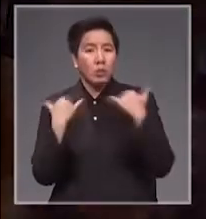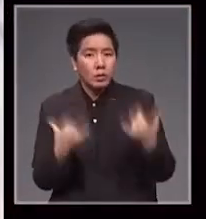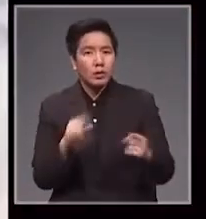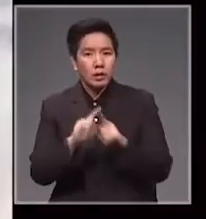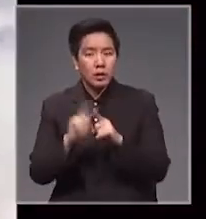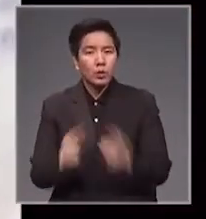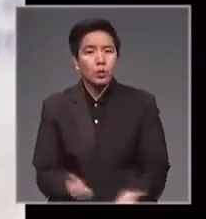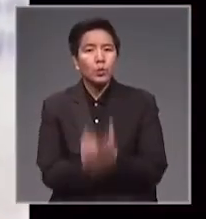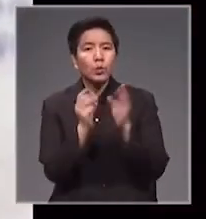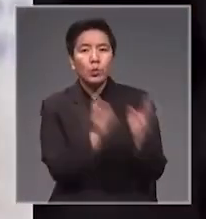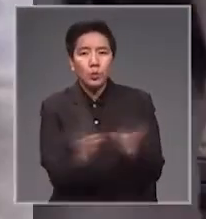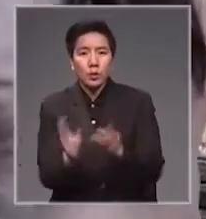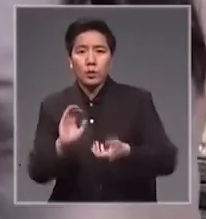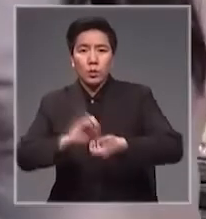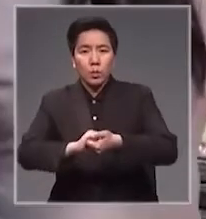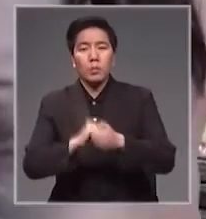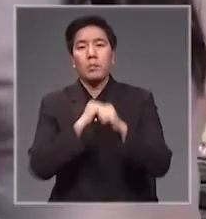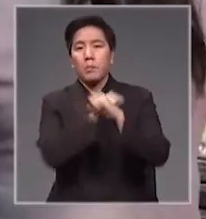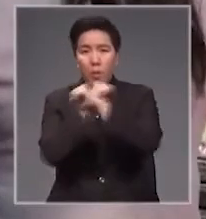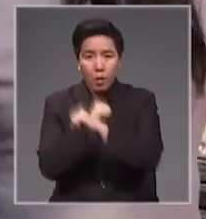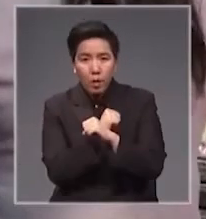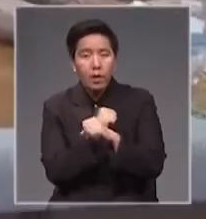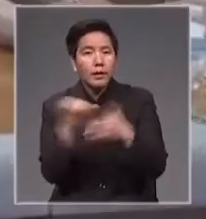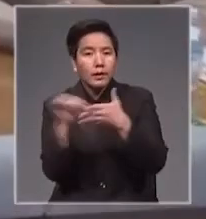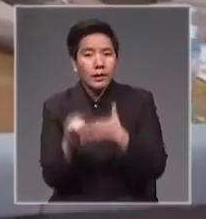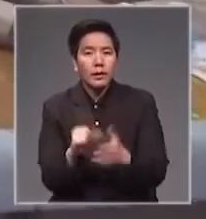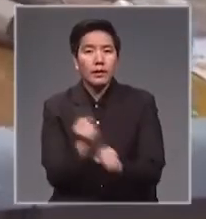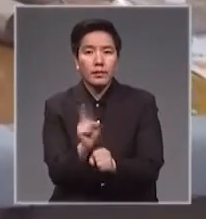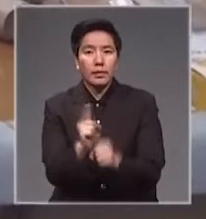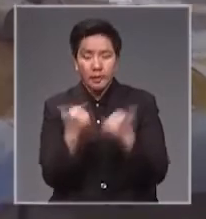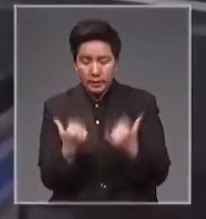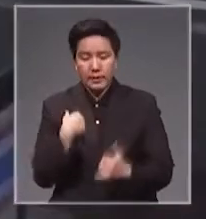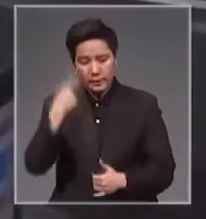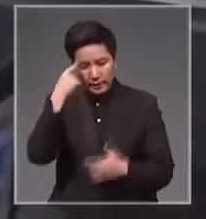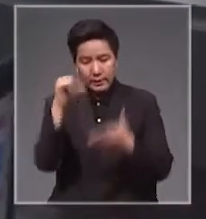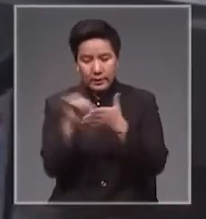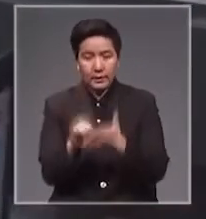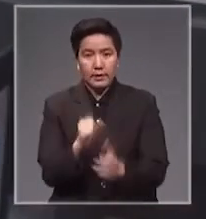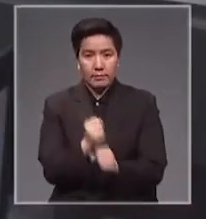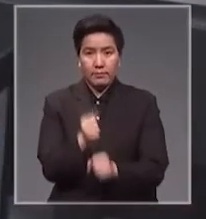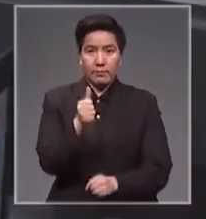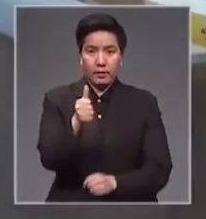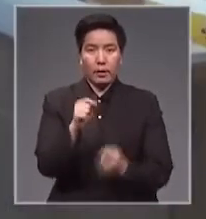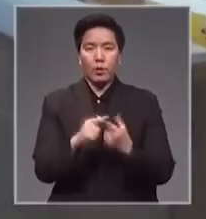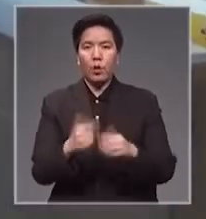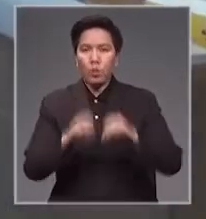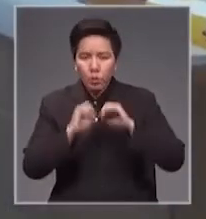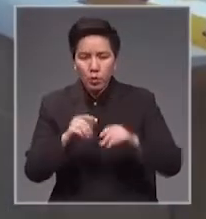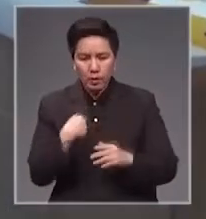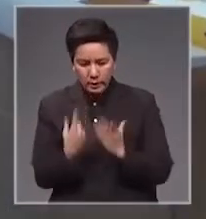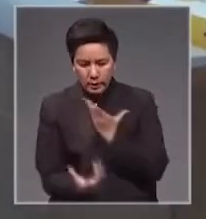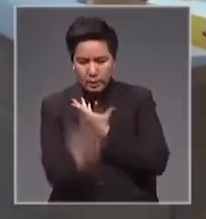ร่วมมือกันป้องกันและแก้ไขได้อย่างไรสิ่งเหล่านี้ผมคิดว่าแก้ไขได้นะครับโดยการปลูกฝังอุดมการณ์ให้กับข้าราช